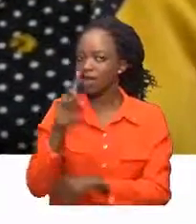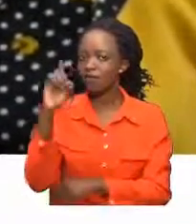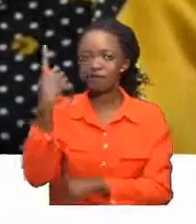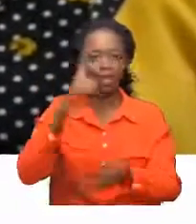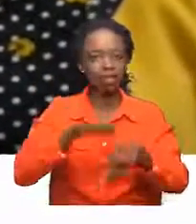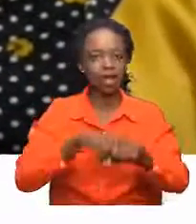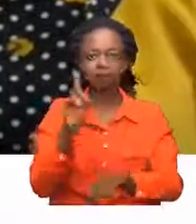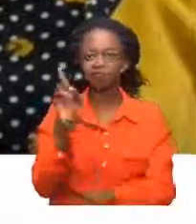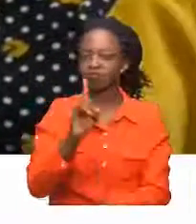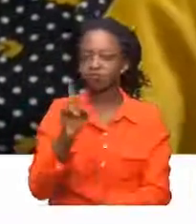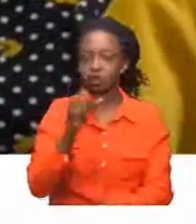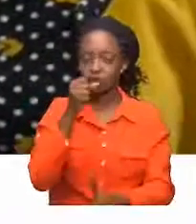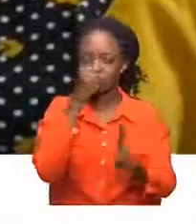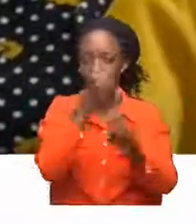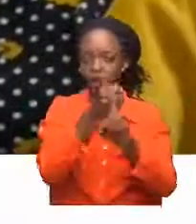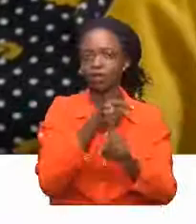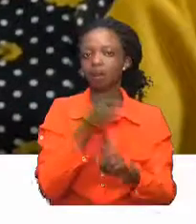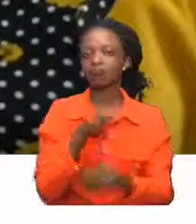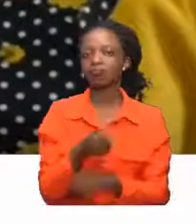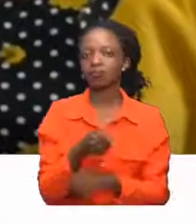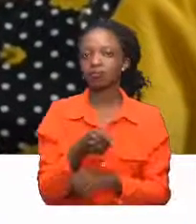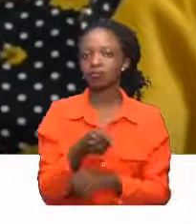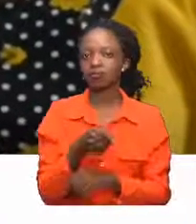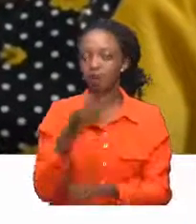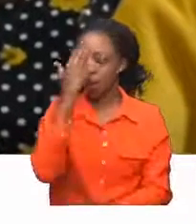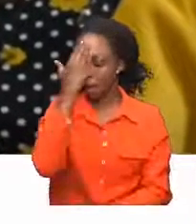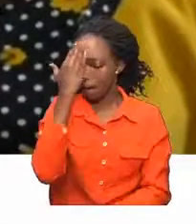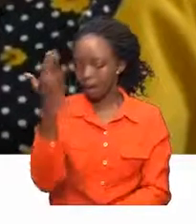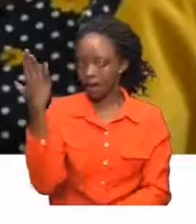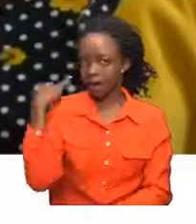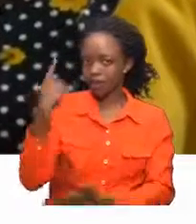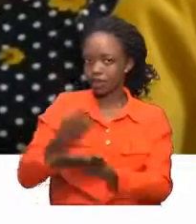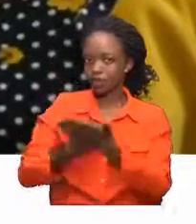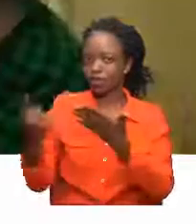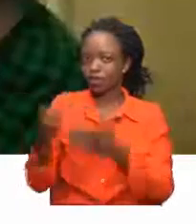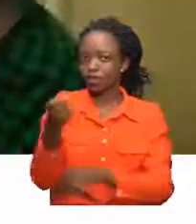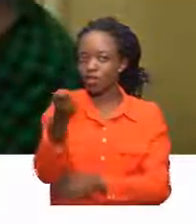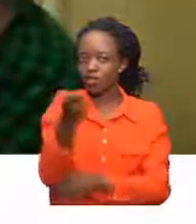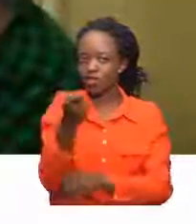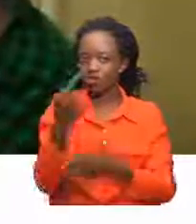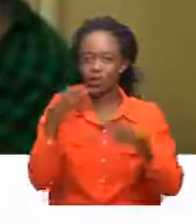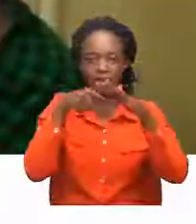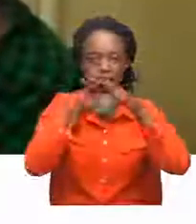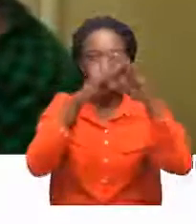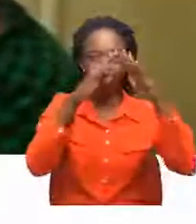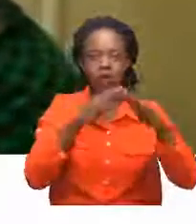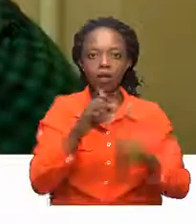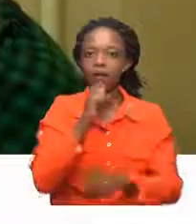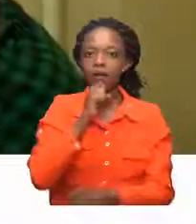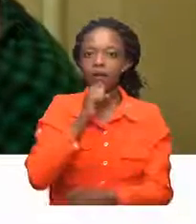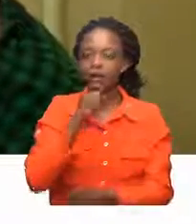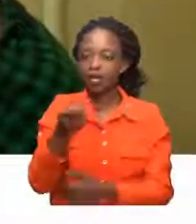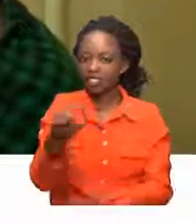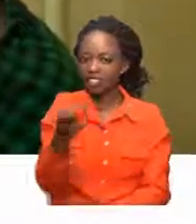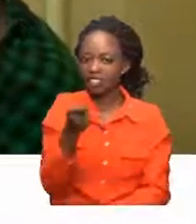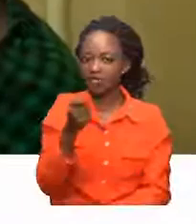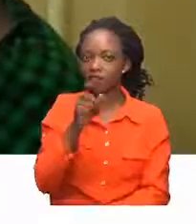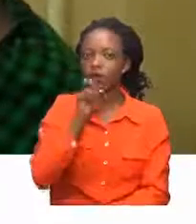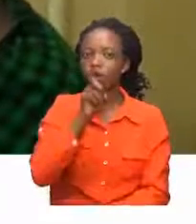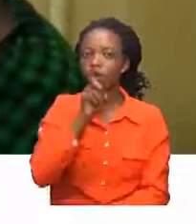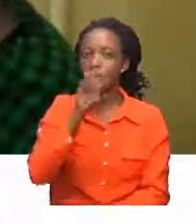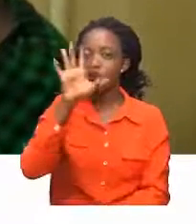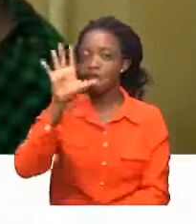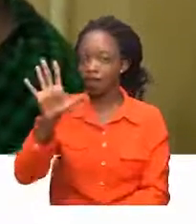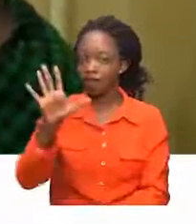ya kwanza kushambuliwa. Jumatatu iliyopita, wezi walivunja nyumba ya mzee Obwa na kuiba kuku tano,